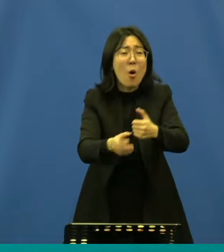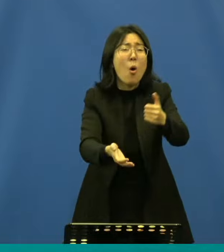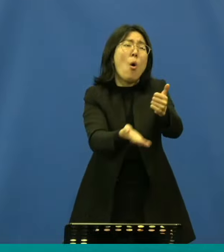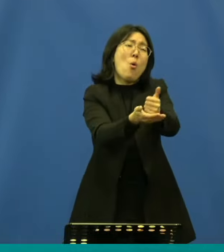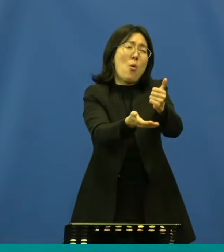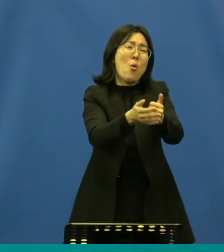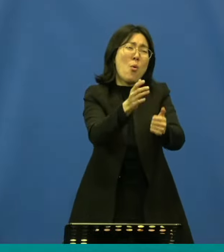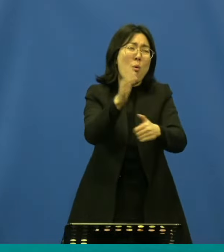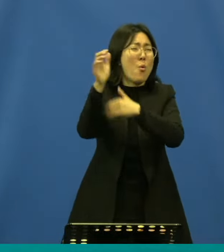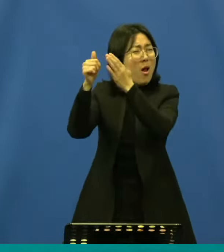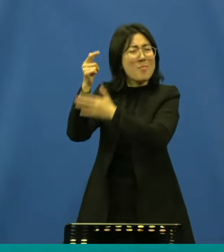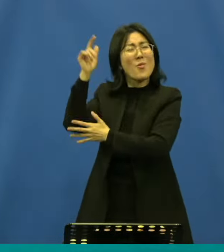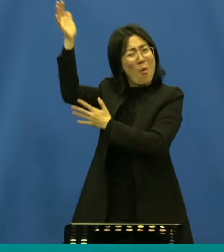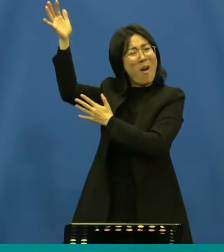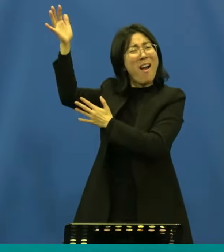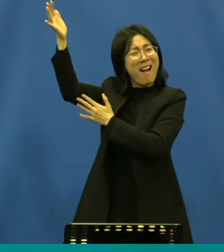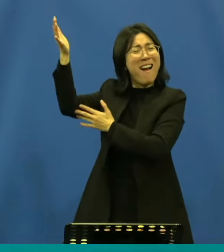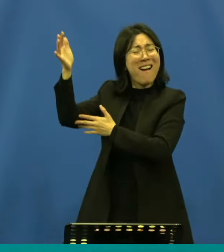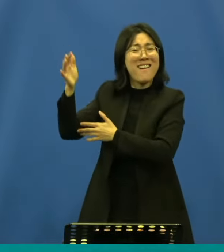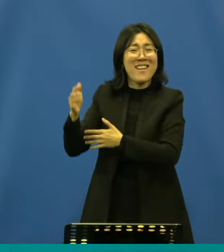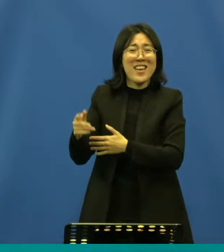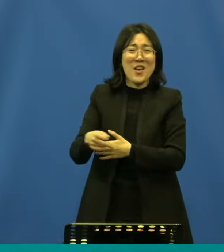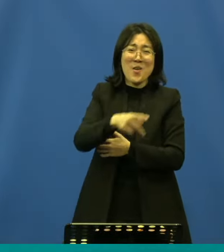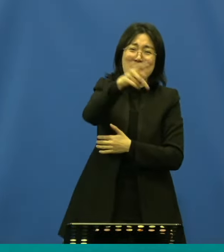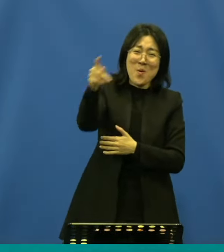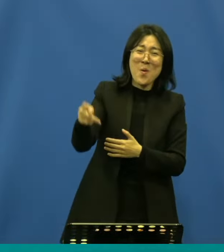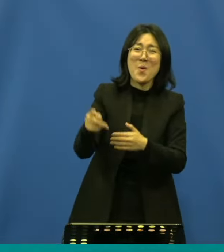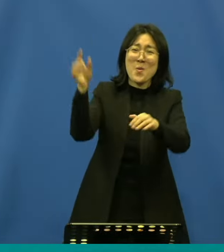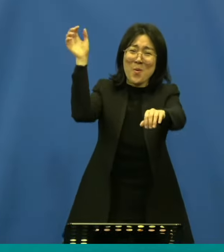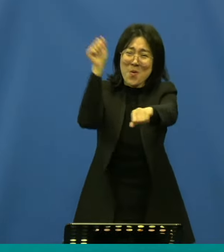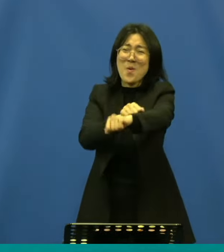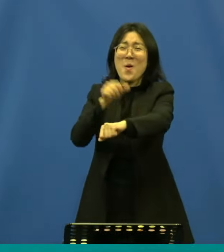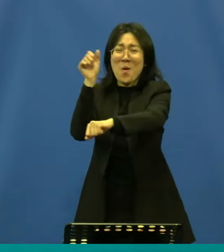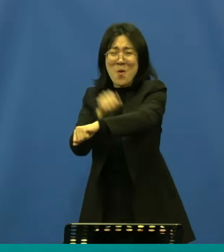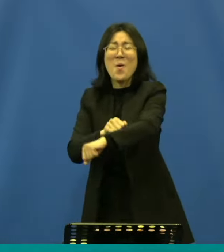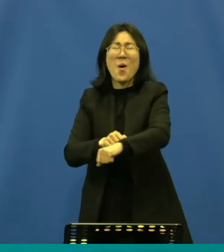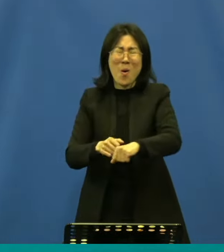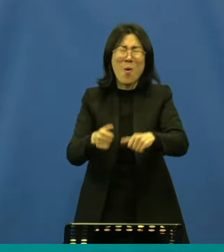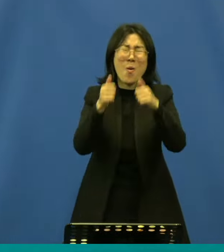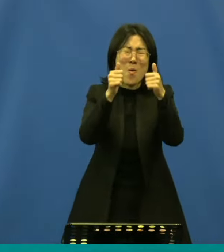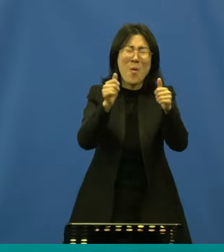우리 교회보다 더 좋은 교회가 있으면 마땅히 박수를 쳐야지. 할렐루야.